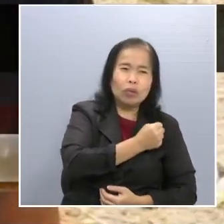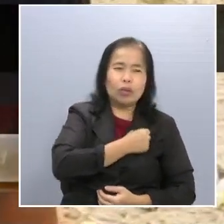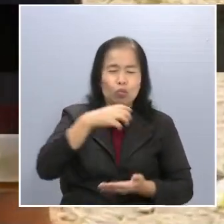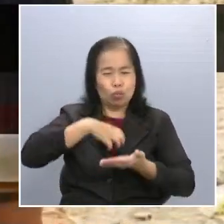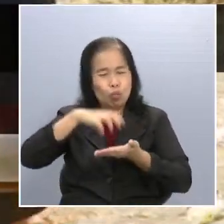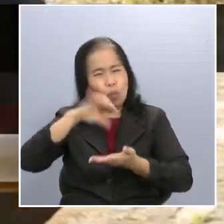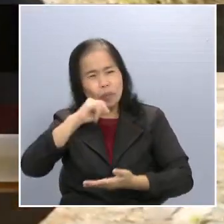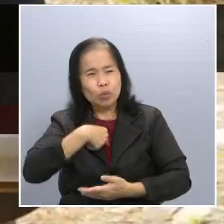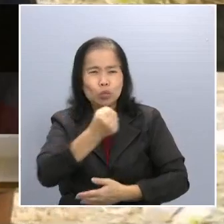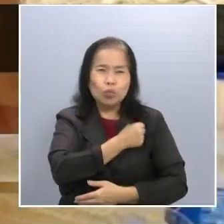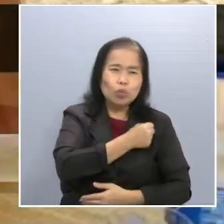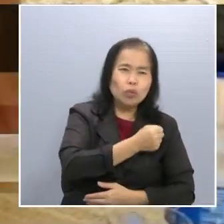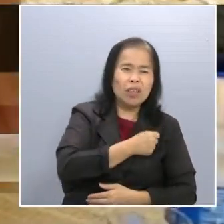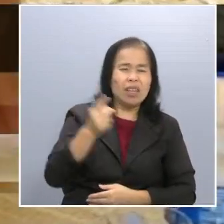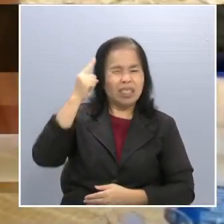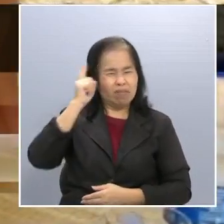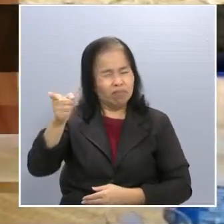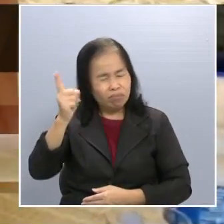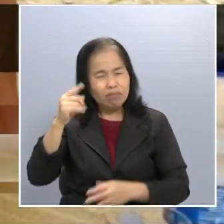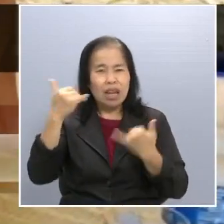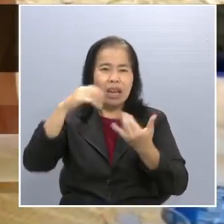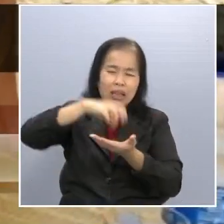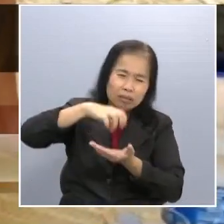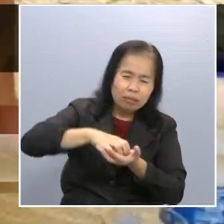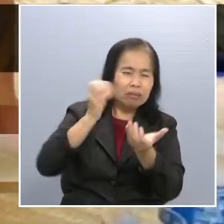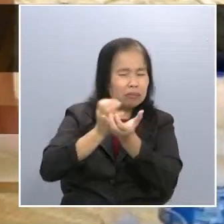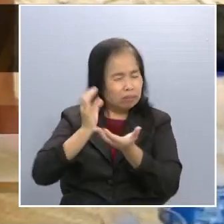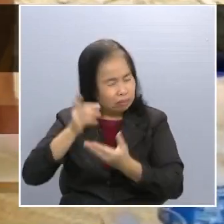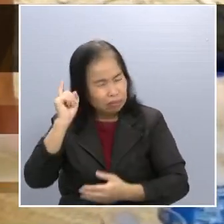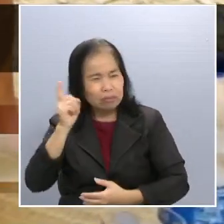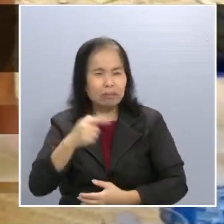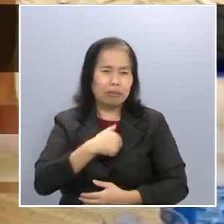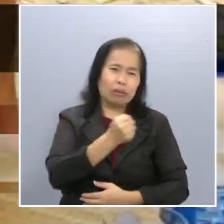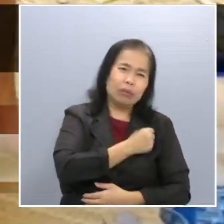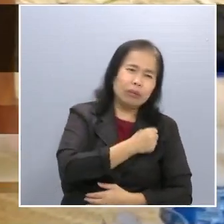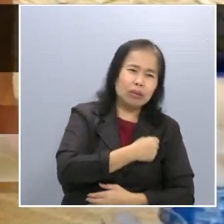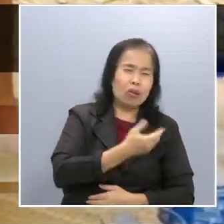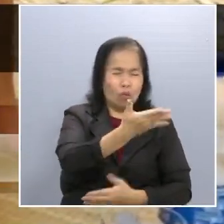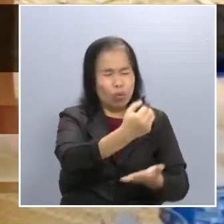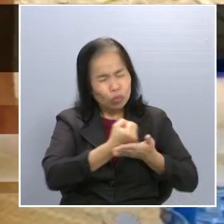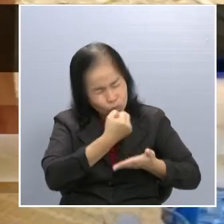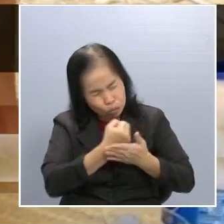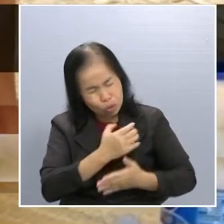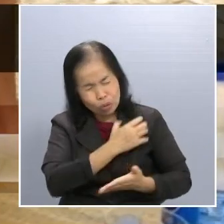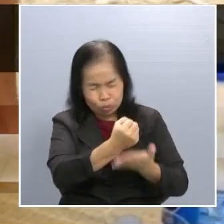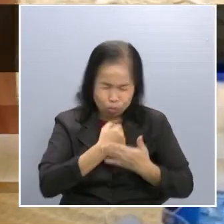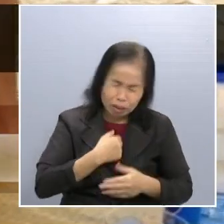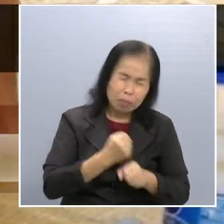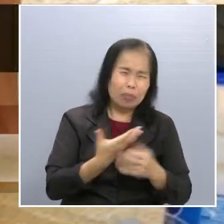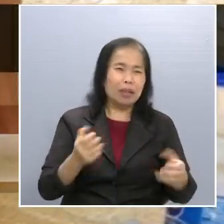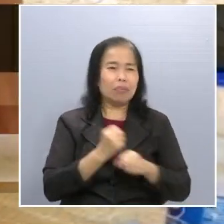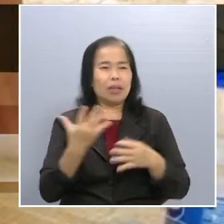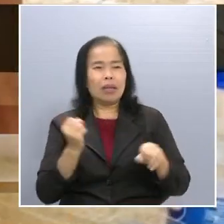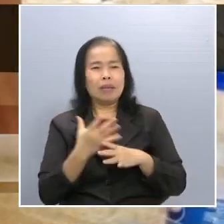ครอยากให้โลกแม่กับบริเลนจักบาทยังไงซอยเอออย่างนี้วันหน้าซอยแน่ที่เฮ็ดจังไรก็เฮ็ดมันจะถือจับ